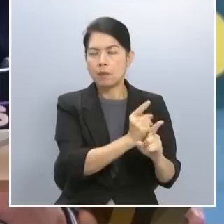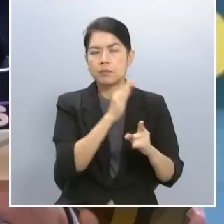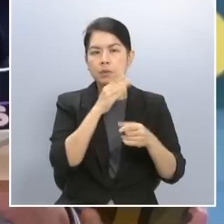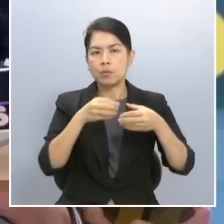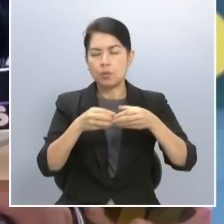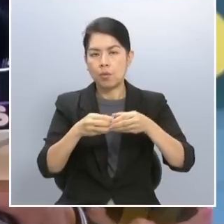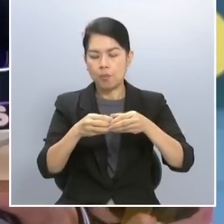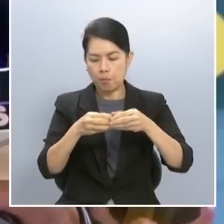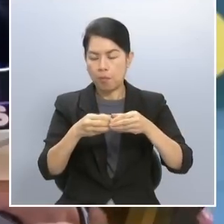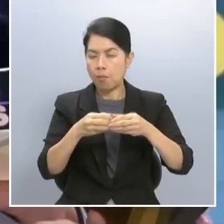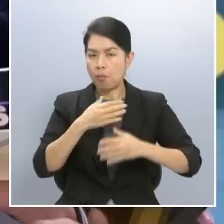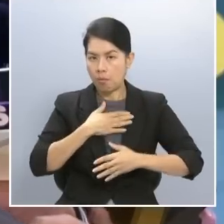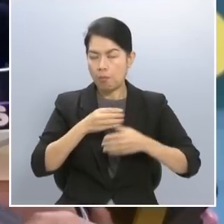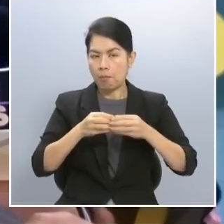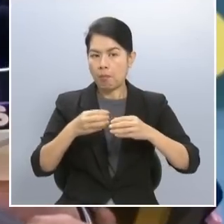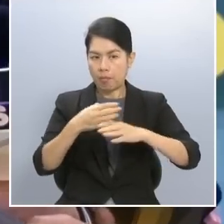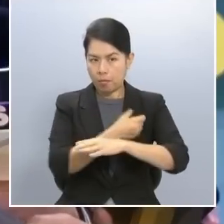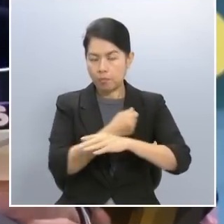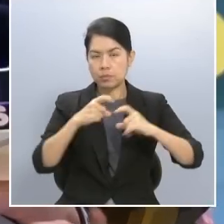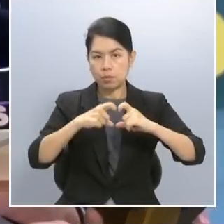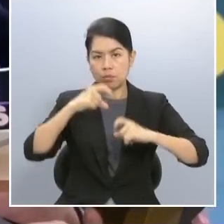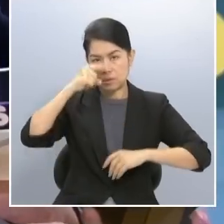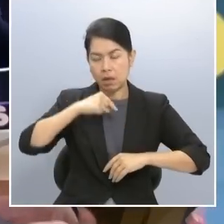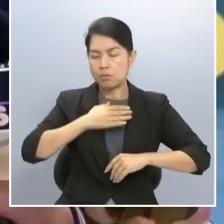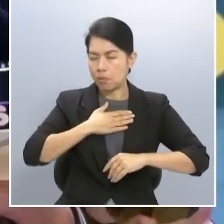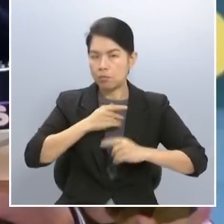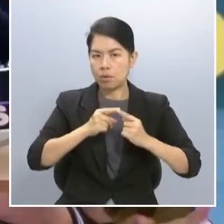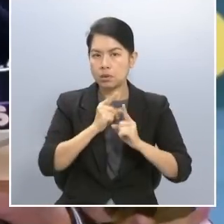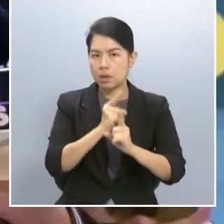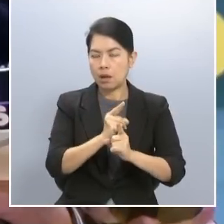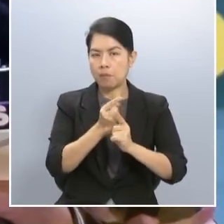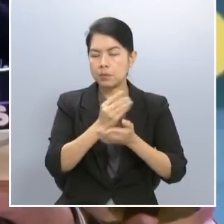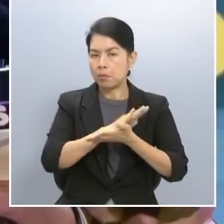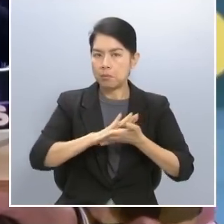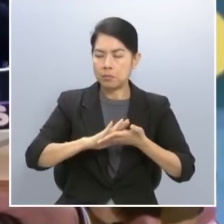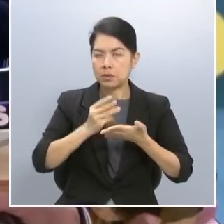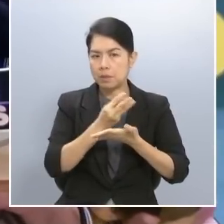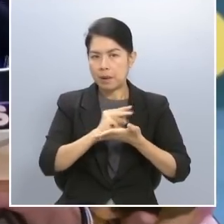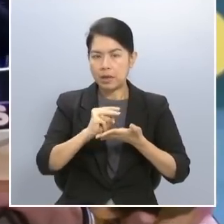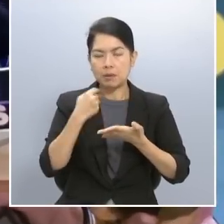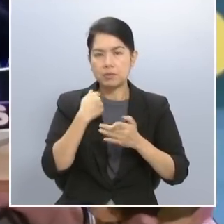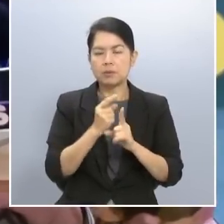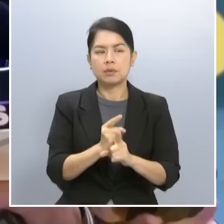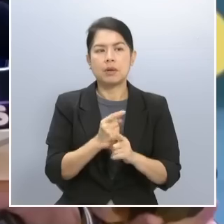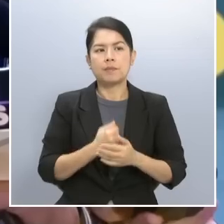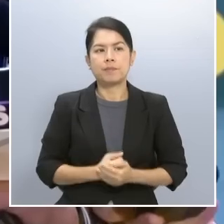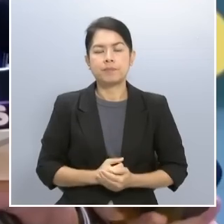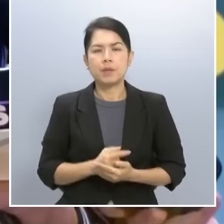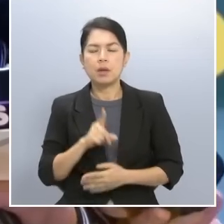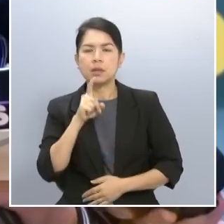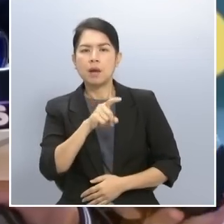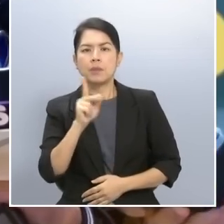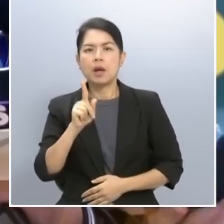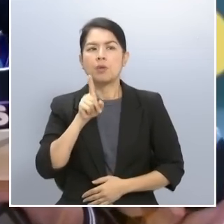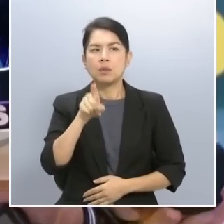เราก็ทำตามมารยาททุกอย่าง ถ้าสมมติมีความพยายามไปติดคุณเนวินนี่แปลว่าทำตาม คุ